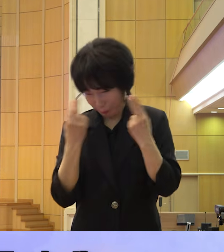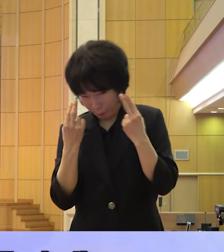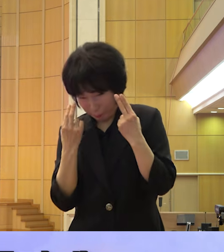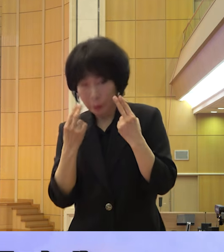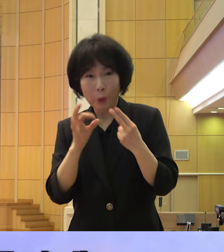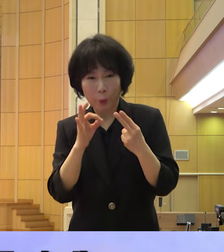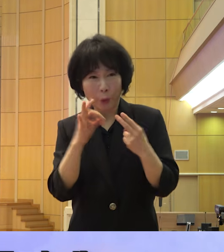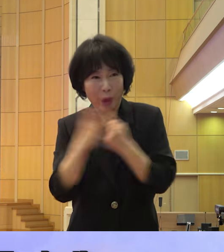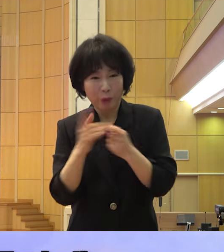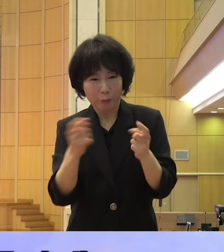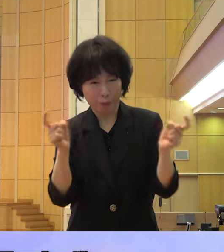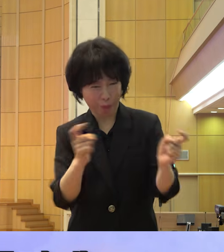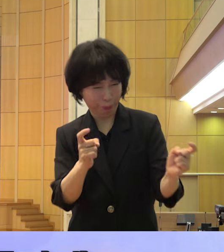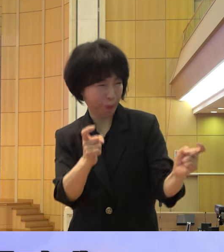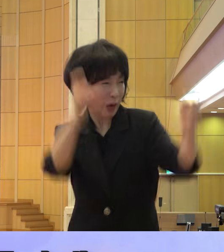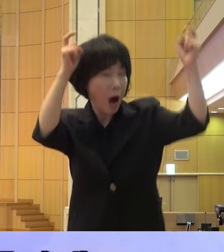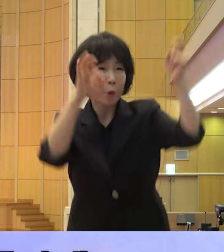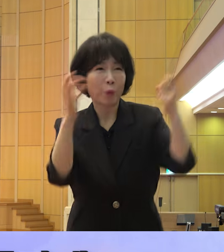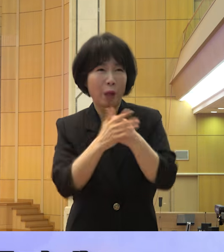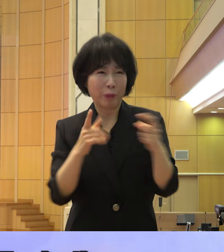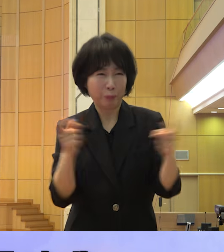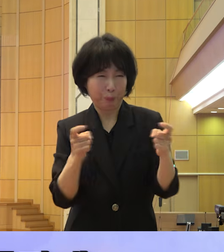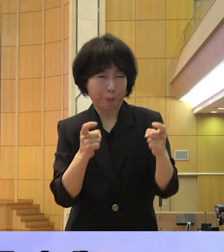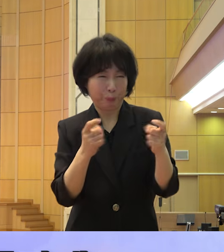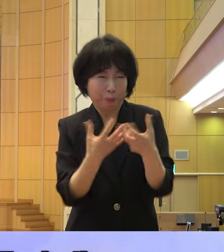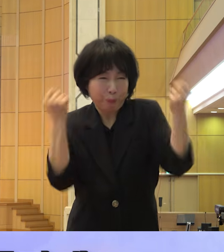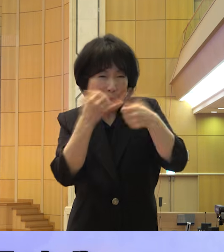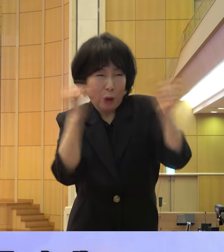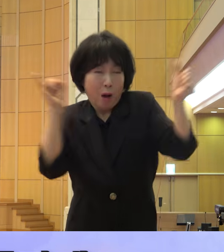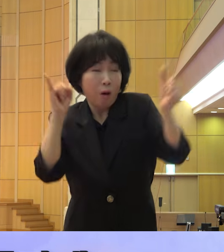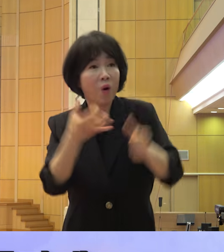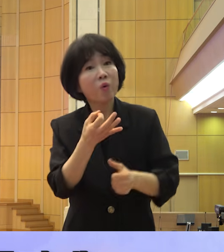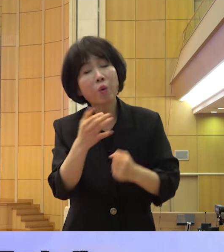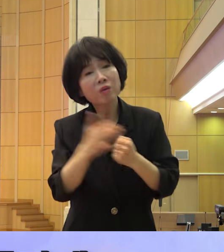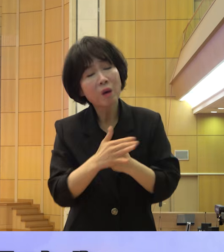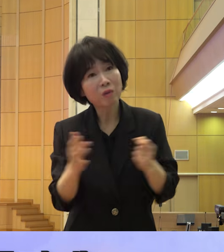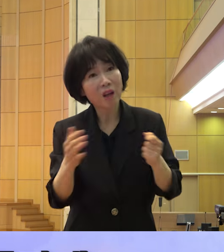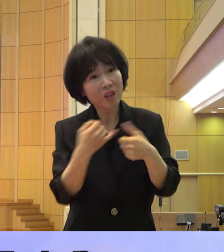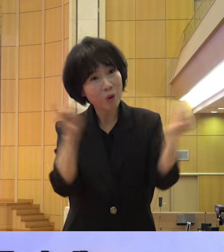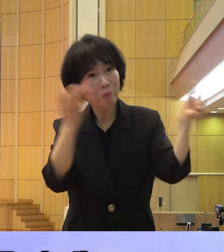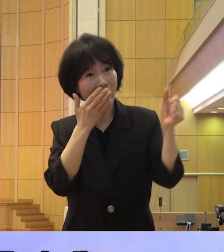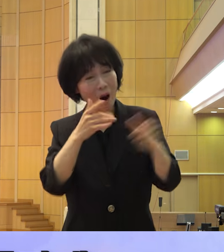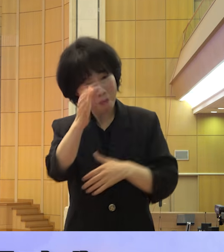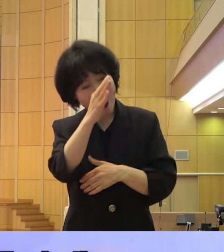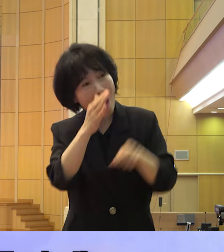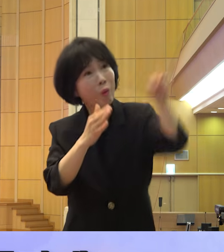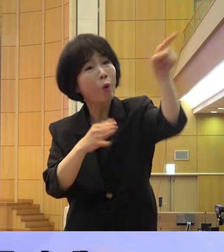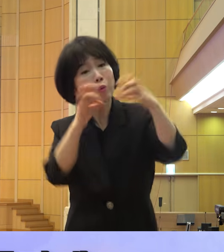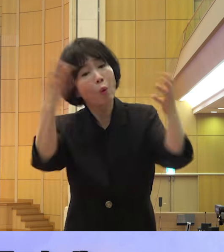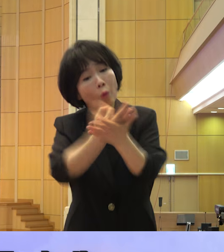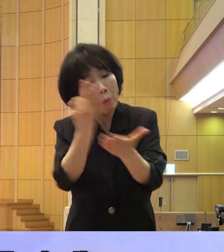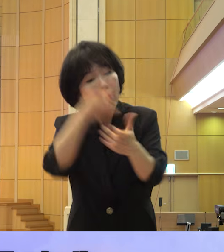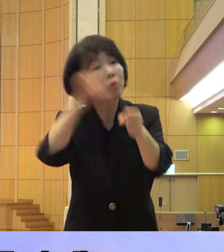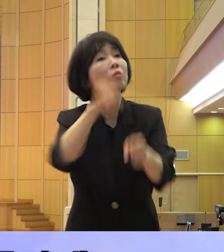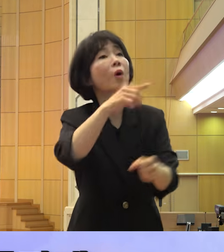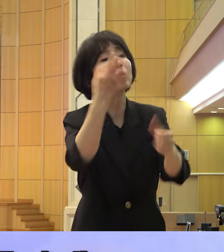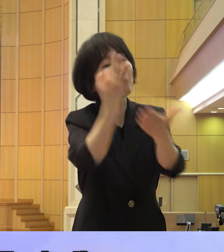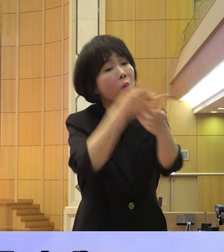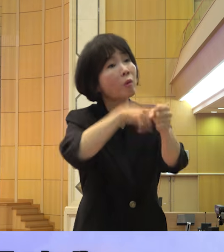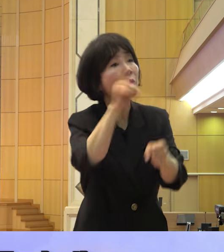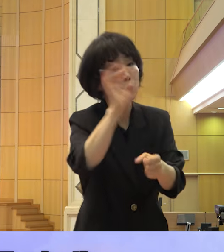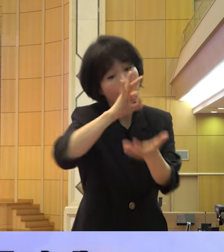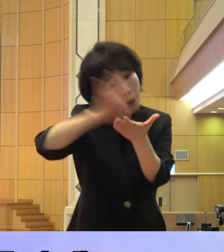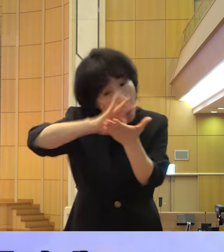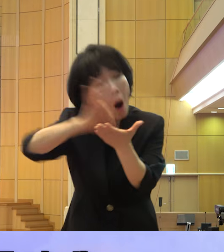집에서 부부끼리 막 싸워가지고 결국에는 막 이혼하니 사모하니 그런 사람도 있더라고요. 참 바보 같은 사람이야. 돈 뭐 때문에 벌어요?